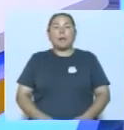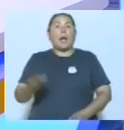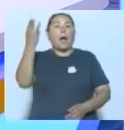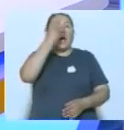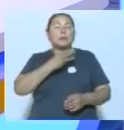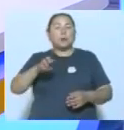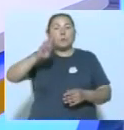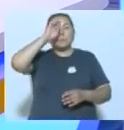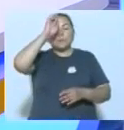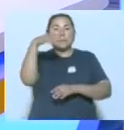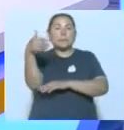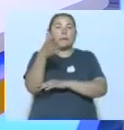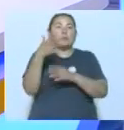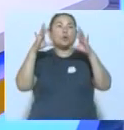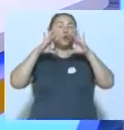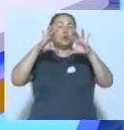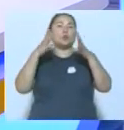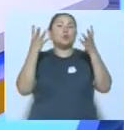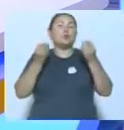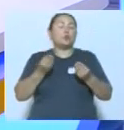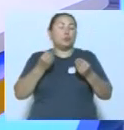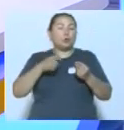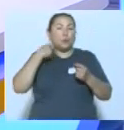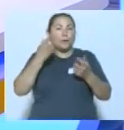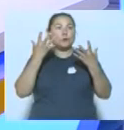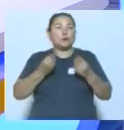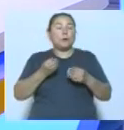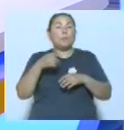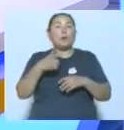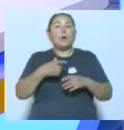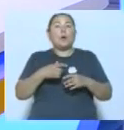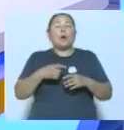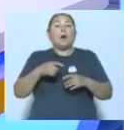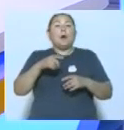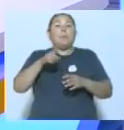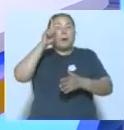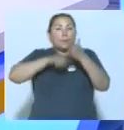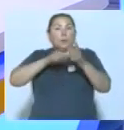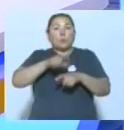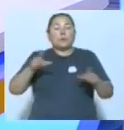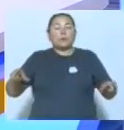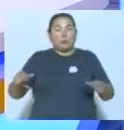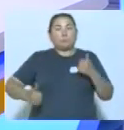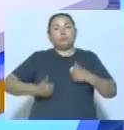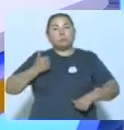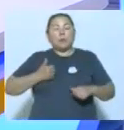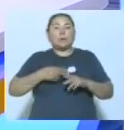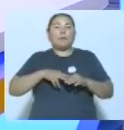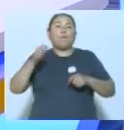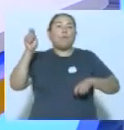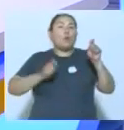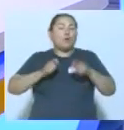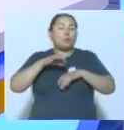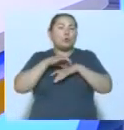Ақтауда мемлекеттік рәміздер күніне туған жерім тұғырым атаумен патриоттар форумы өтті. Мемлекеттік қызметшілер, мәслихат депутаттар